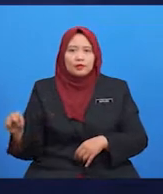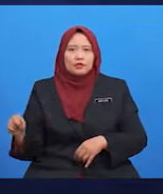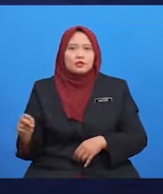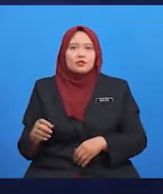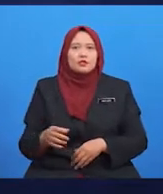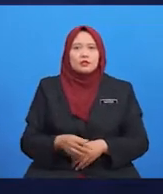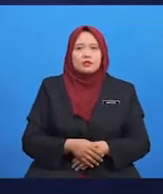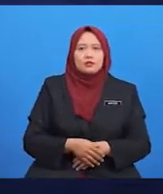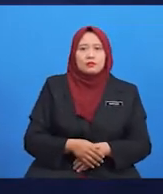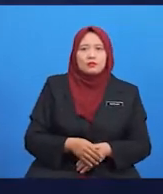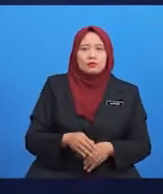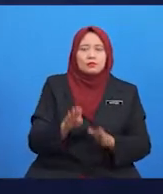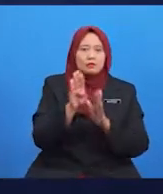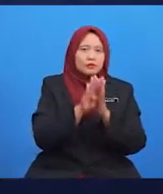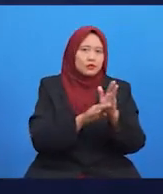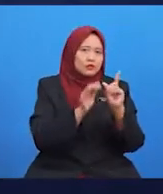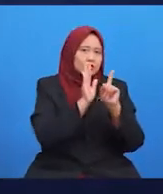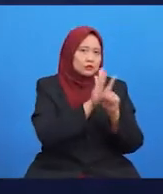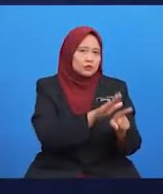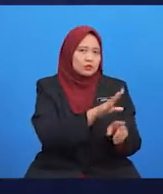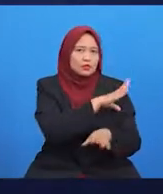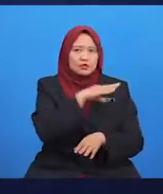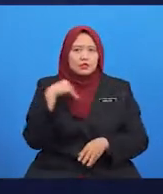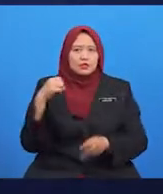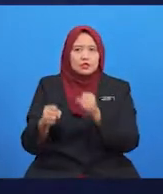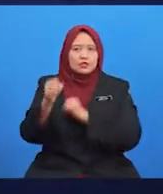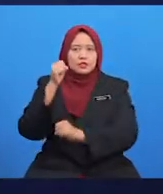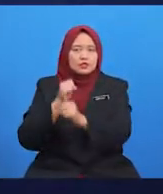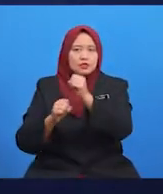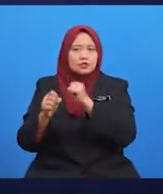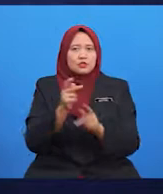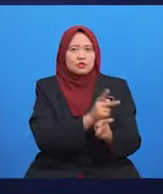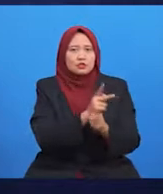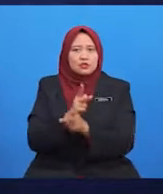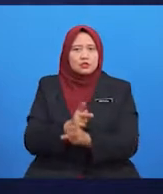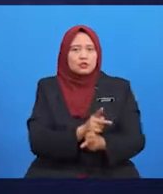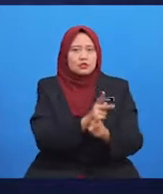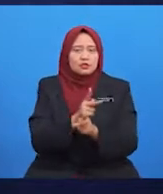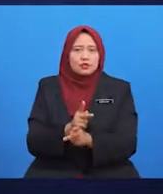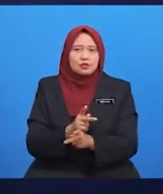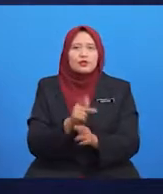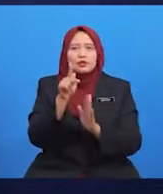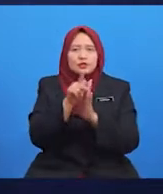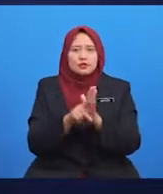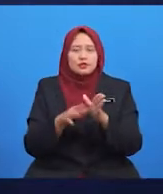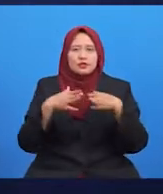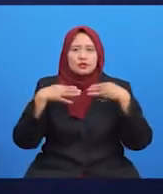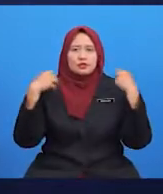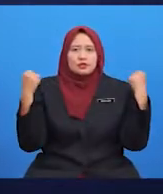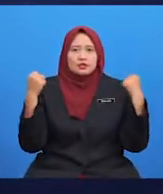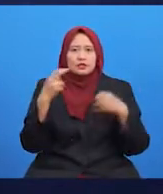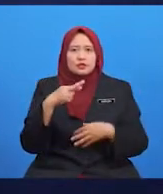sikap menjaga kesihatan dengan bersugi. Akhir sekali, pada